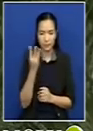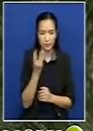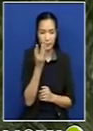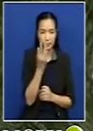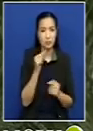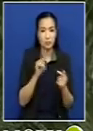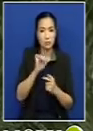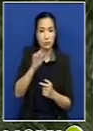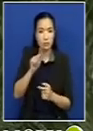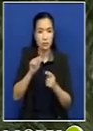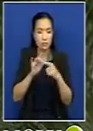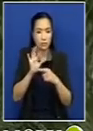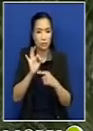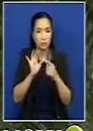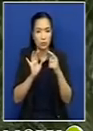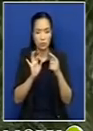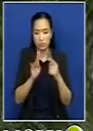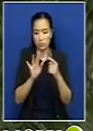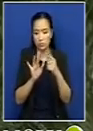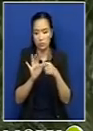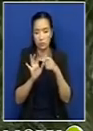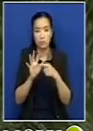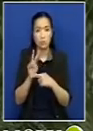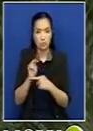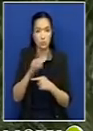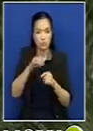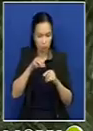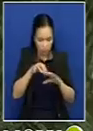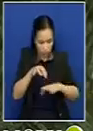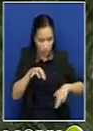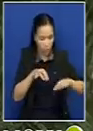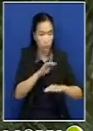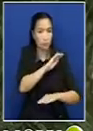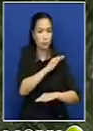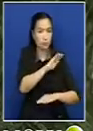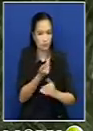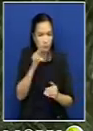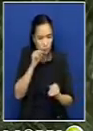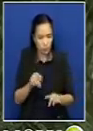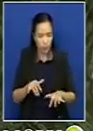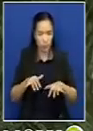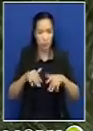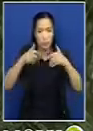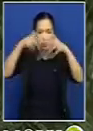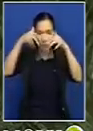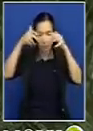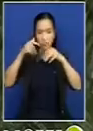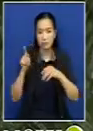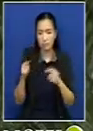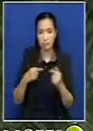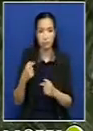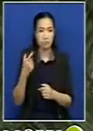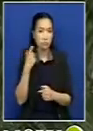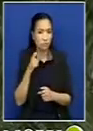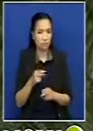ดับไต้ฝุ่นนะครับในขณะที่อยู่บริเวณของเหนือเกาะลูซอนของฟิลิปปินส์นะครับก็ทำให้เกิดน้ำท่วมและเกิดฝนตกหนักนะครับส่วนในพื้นที่ฮ่องกง